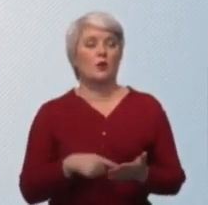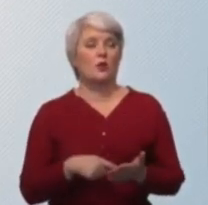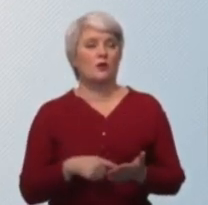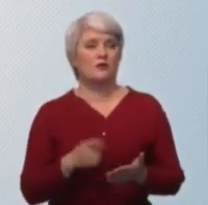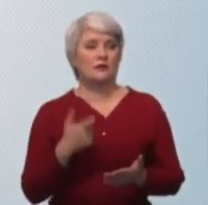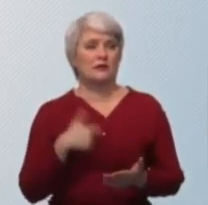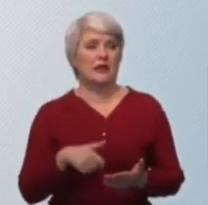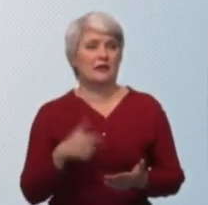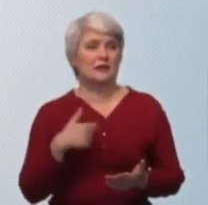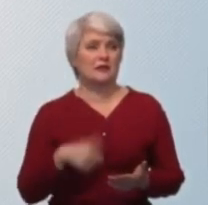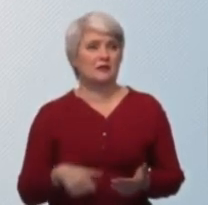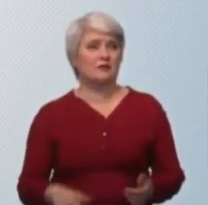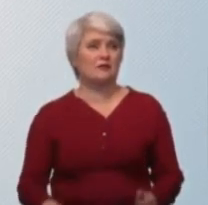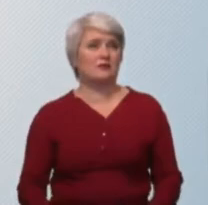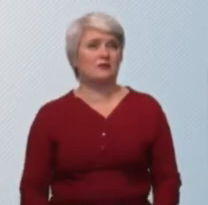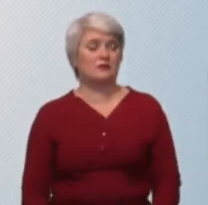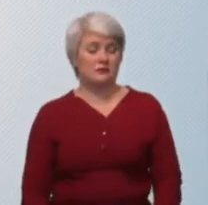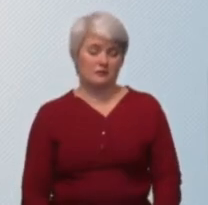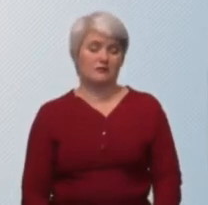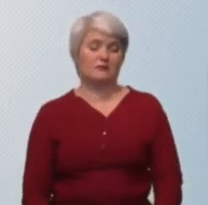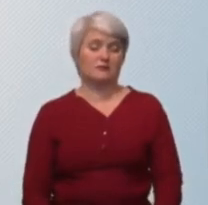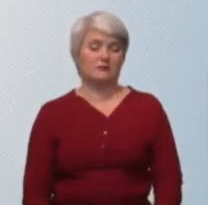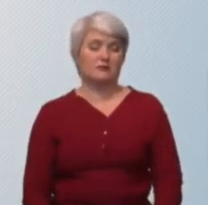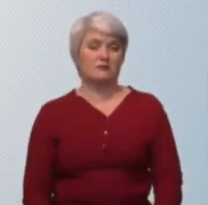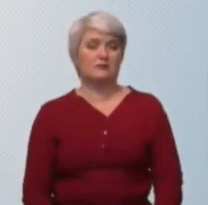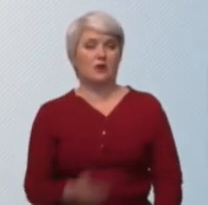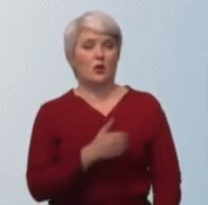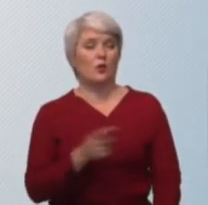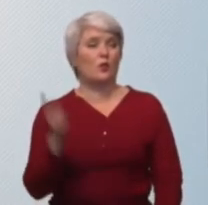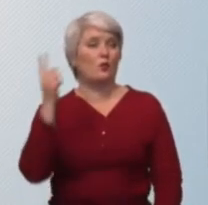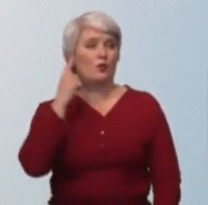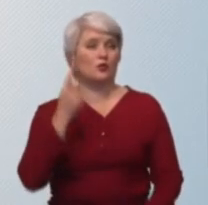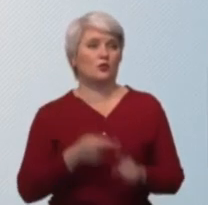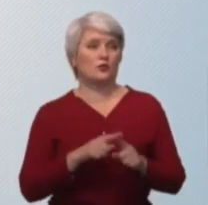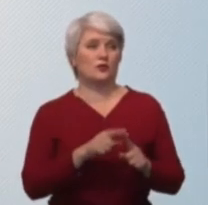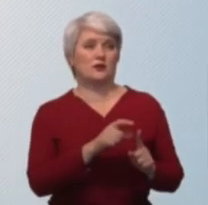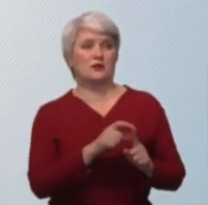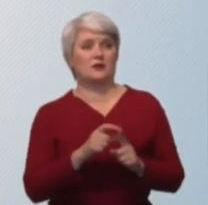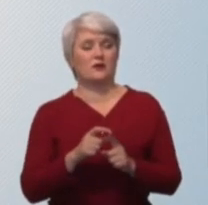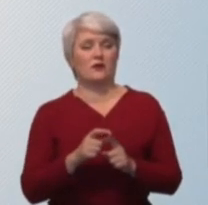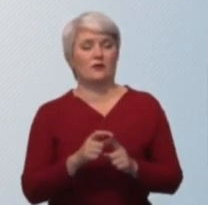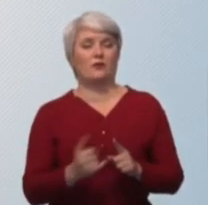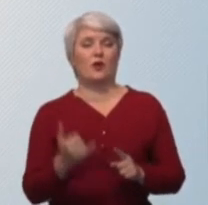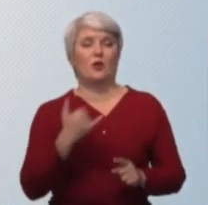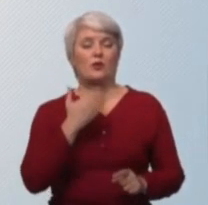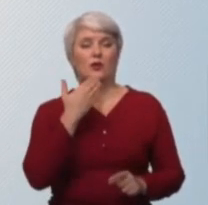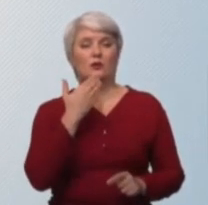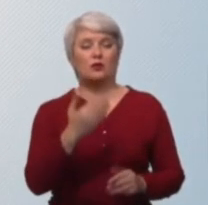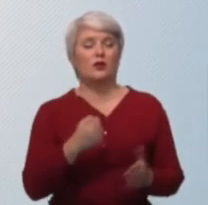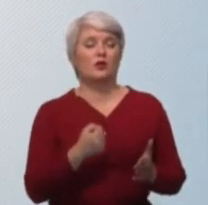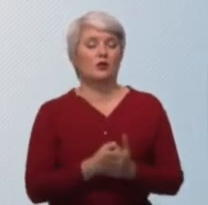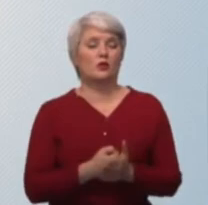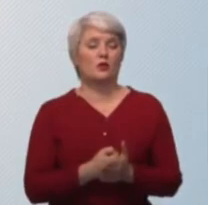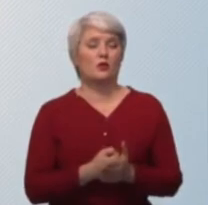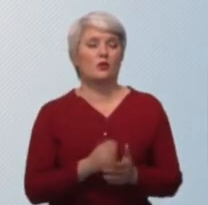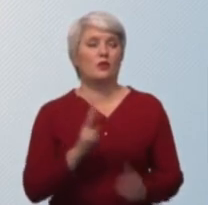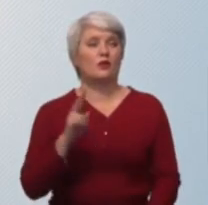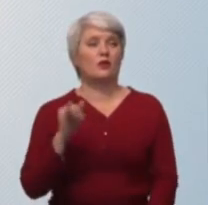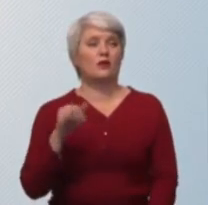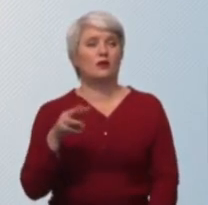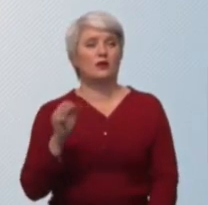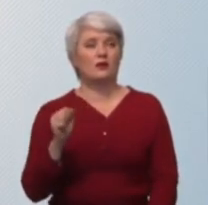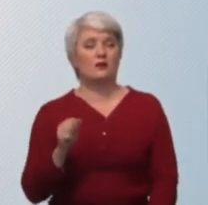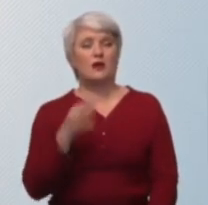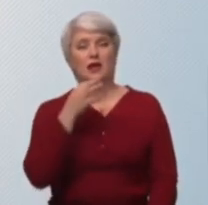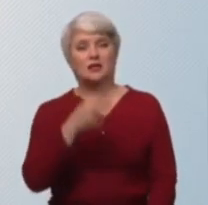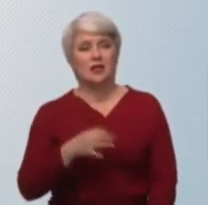себе. Я хотів почути ці слова. В мене питання до Віталія Кіма.